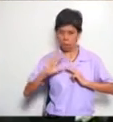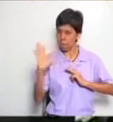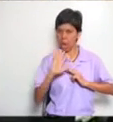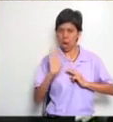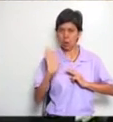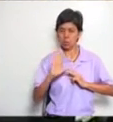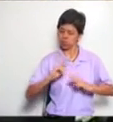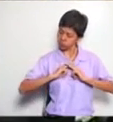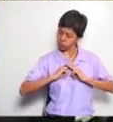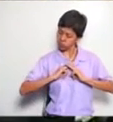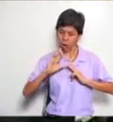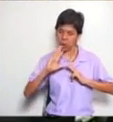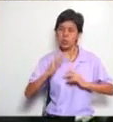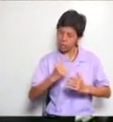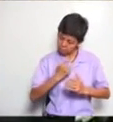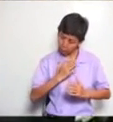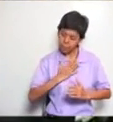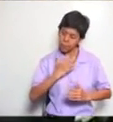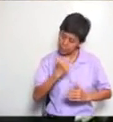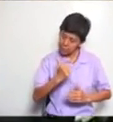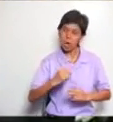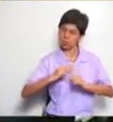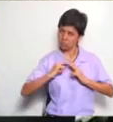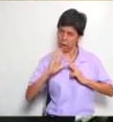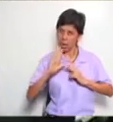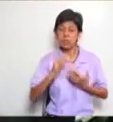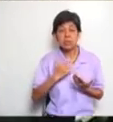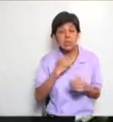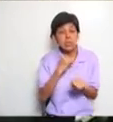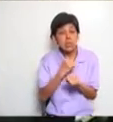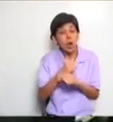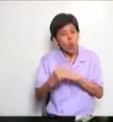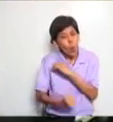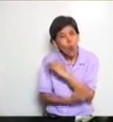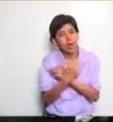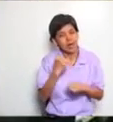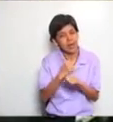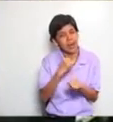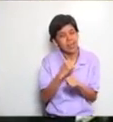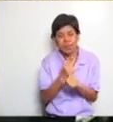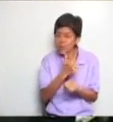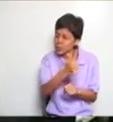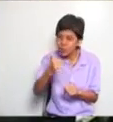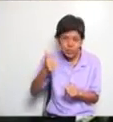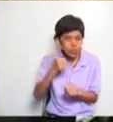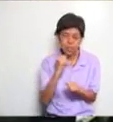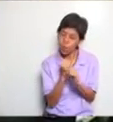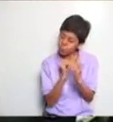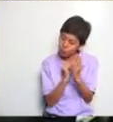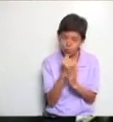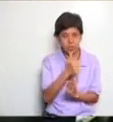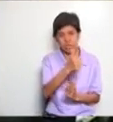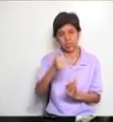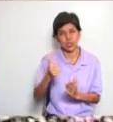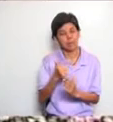inแล้จงแ็งความสขไกรับการuma Olga ได้ทำrantี่สูกต้อนดีมะแล